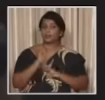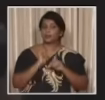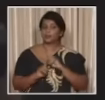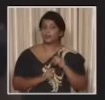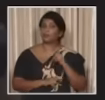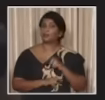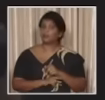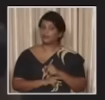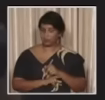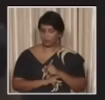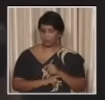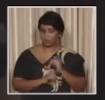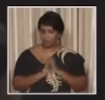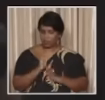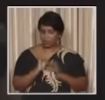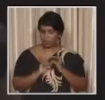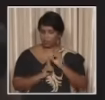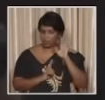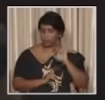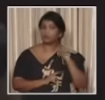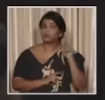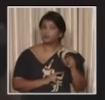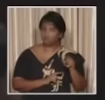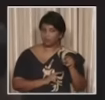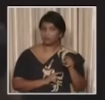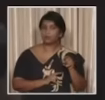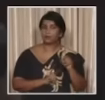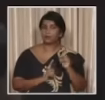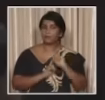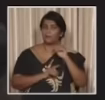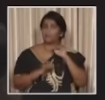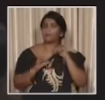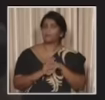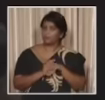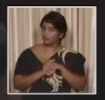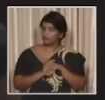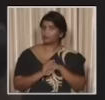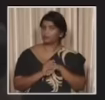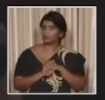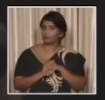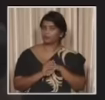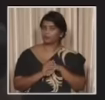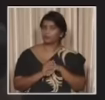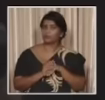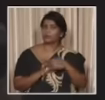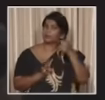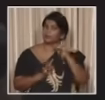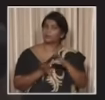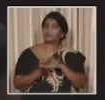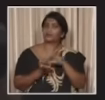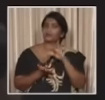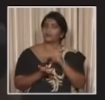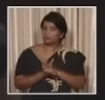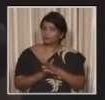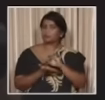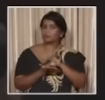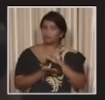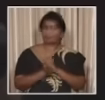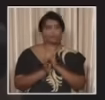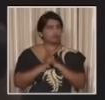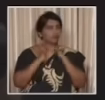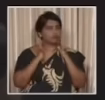අමාත්‍යංශය ඇමතිතුමා හැටියට ඔබතුමා මේ සභාවෙදිම තීරණය කරපු තීන්දුව දීපු බොහෝ